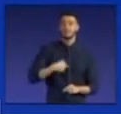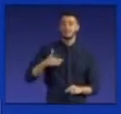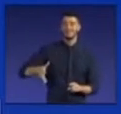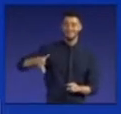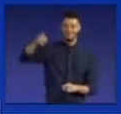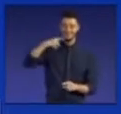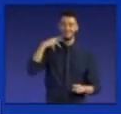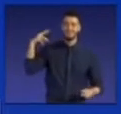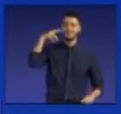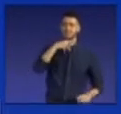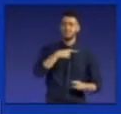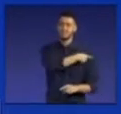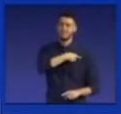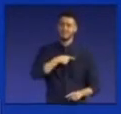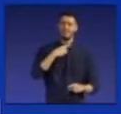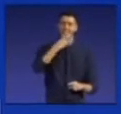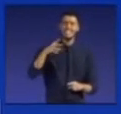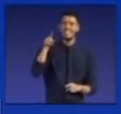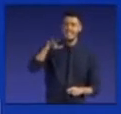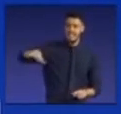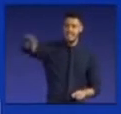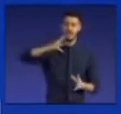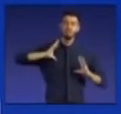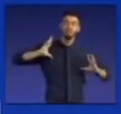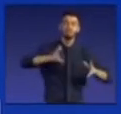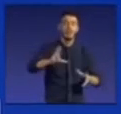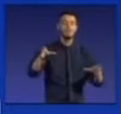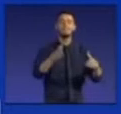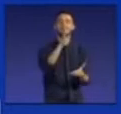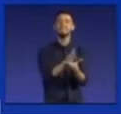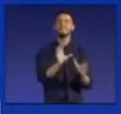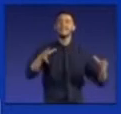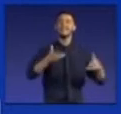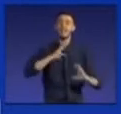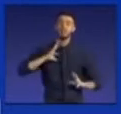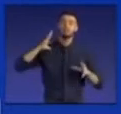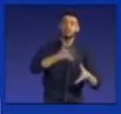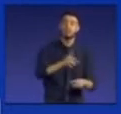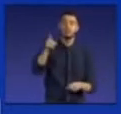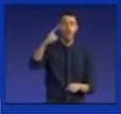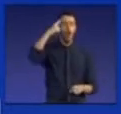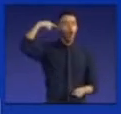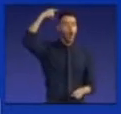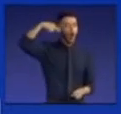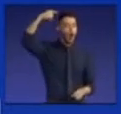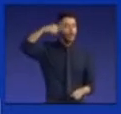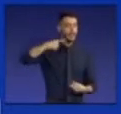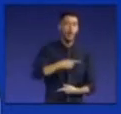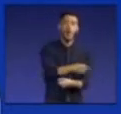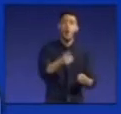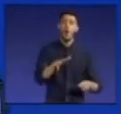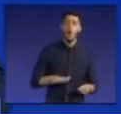Επομένως, η αντίθεσή μας είναι πλήρης. Τώρα, τι θα κάνει η άλλη πλευρά, δηλαδή ο Τσίπρας και ο Καμένος? Νομίζω ότι